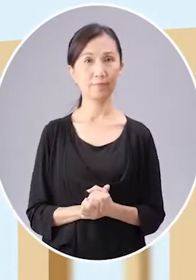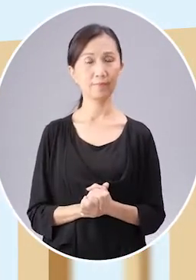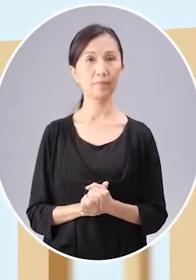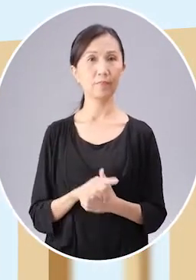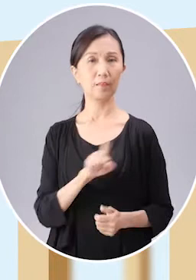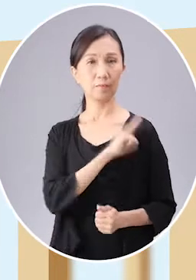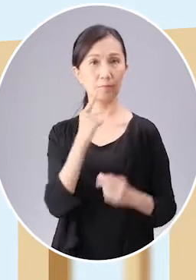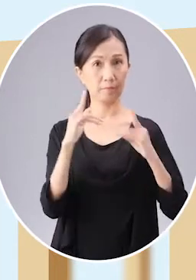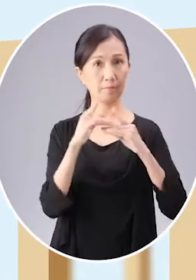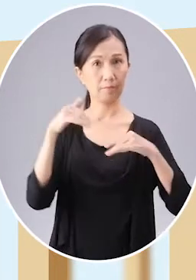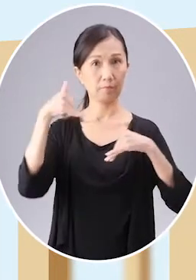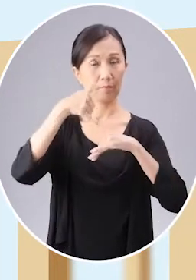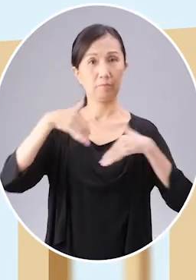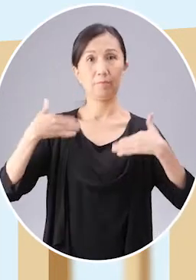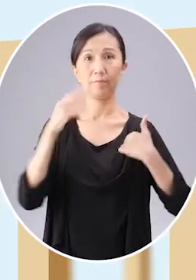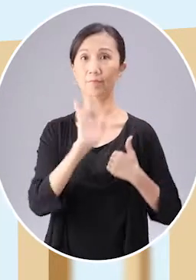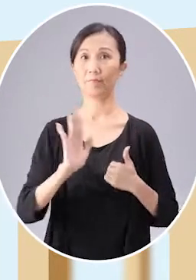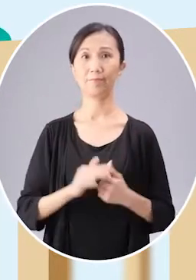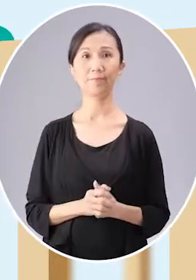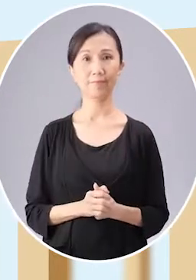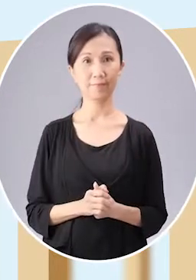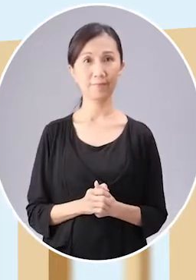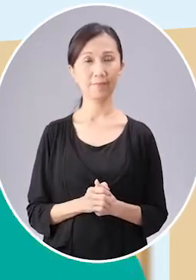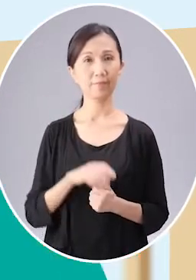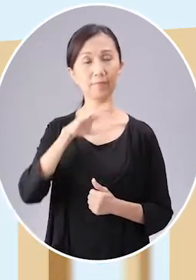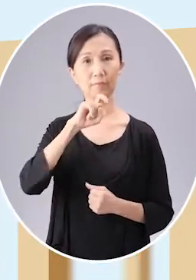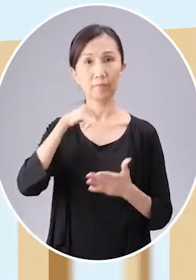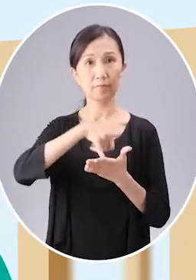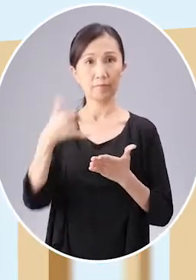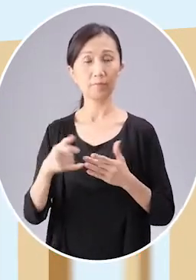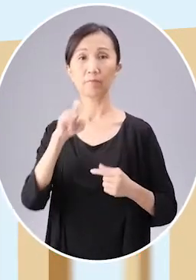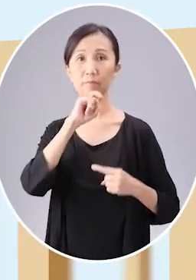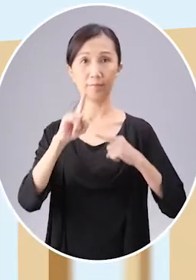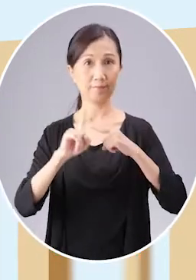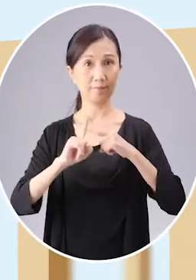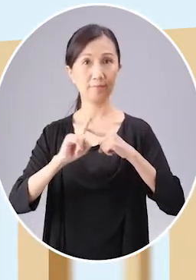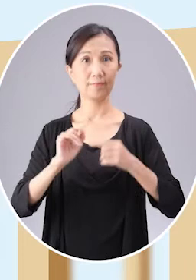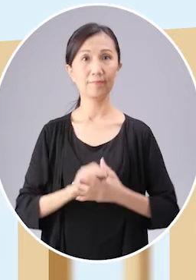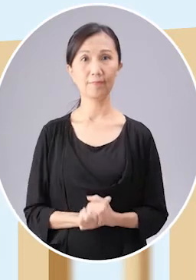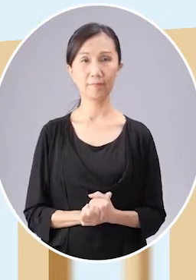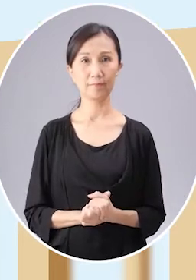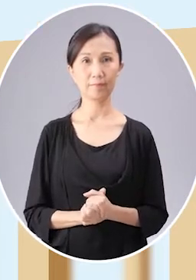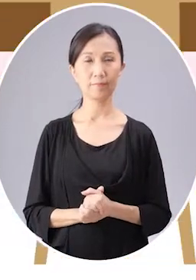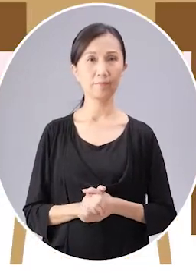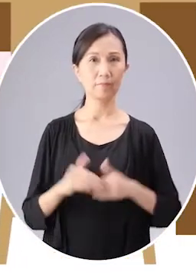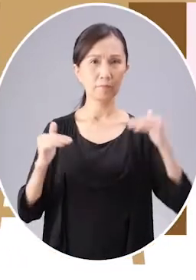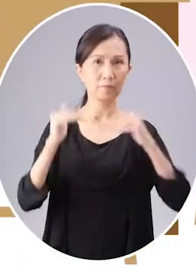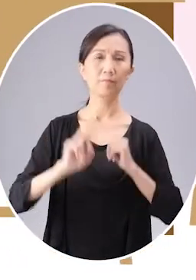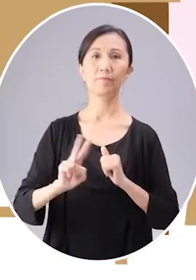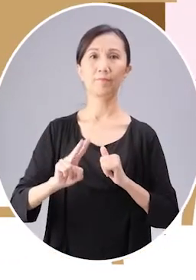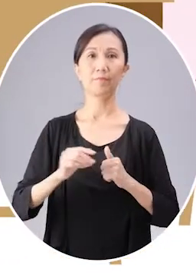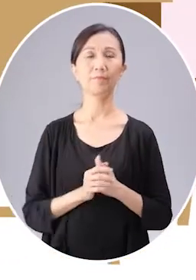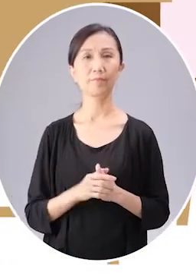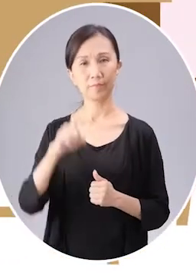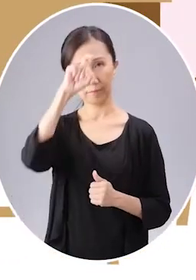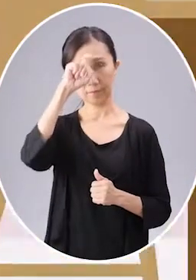祈唔好留低阿 B 自己一个喺床度玩，万一跌咗落嚟就弊啦。阿 B 同张台